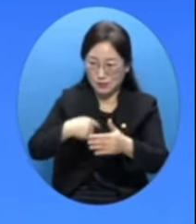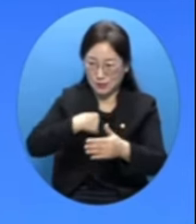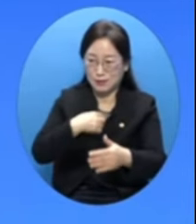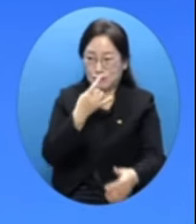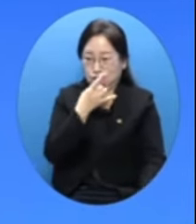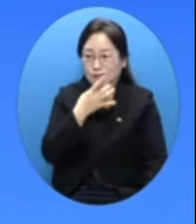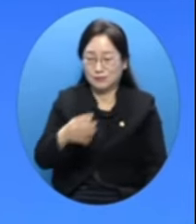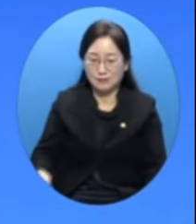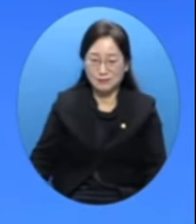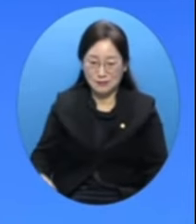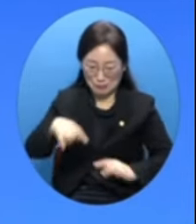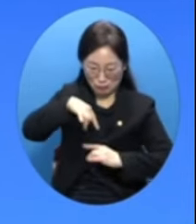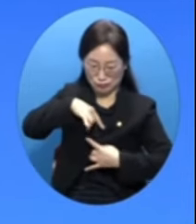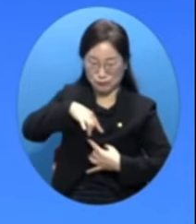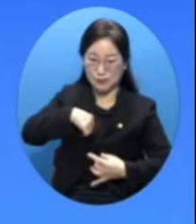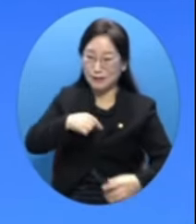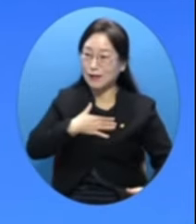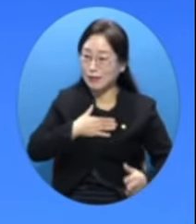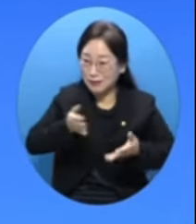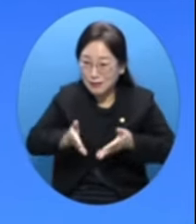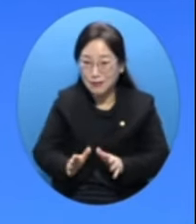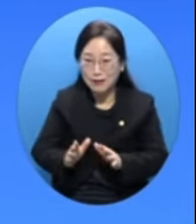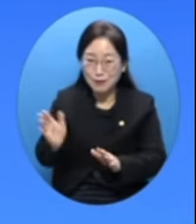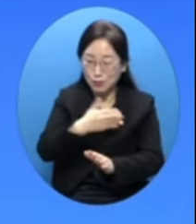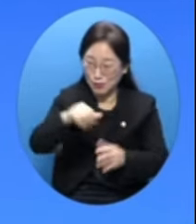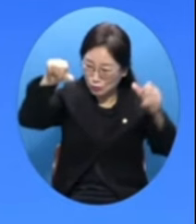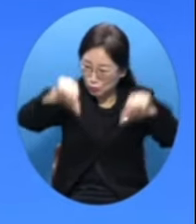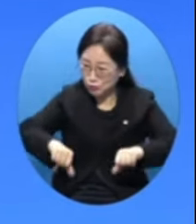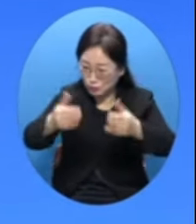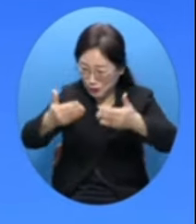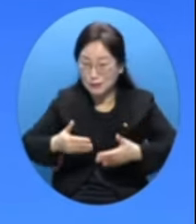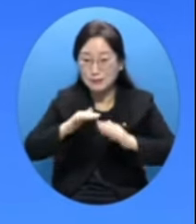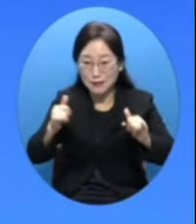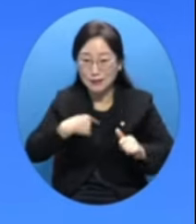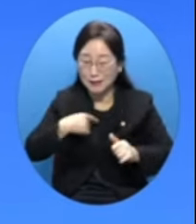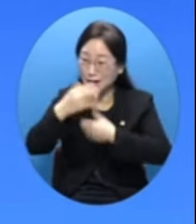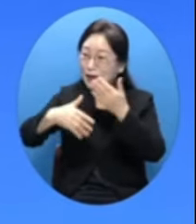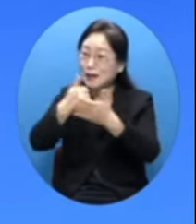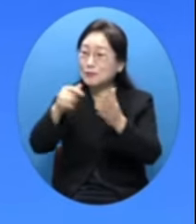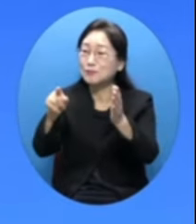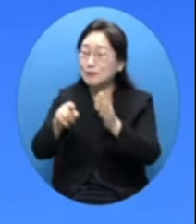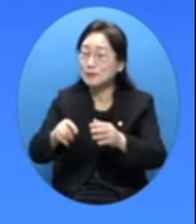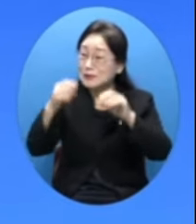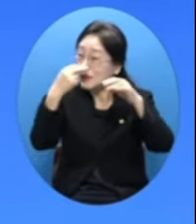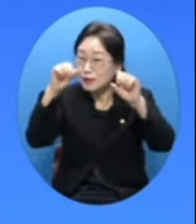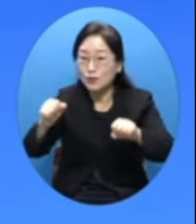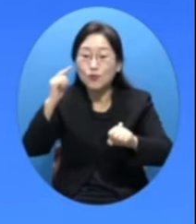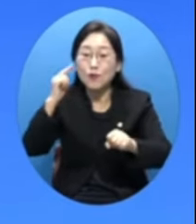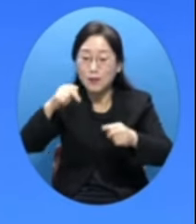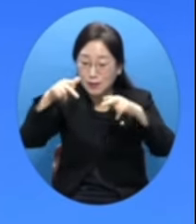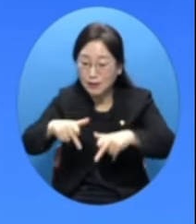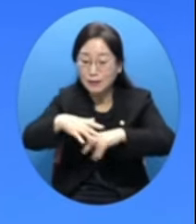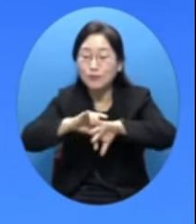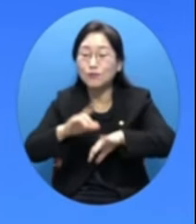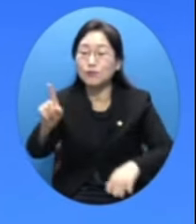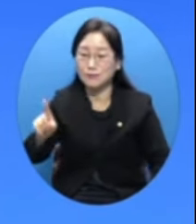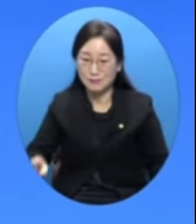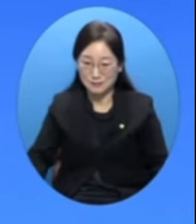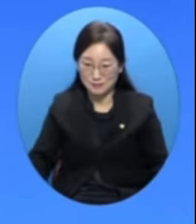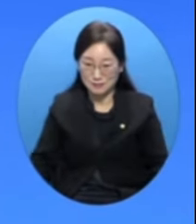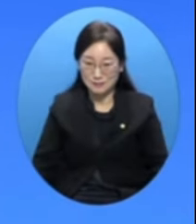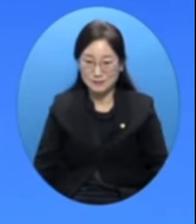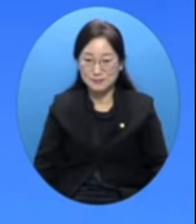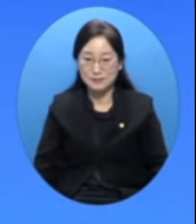아니 내가 태어날 때 이렇게 저주받은 인생을 태어났는데 하나님이 살아있다면 왜 나를 이렇게 할 수가 있는가.